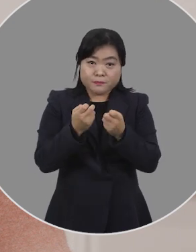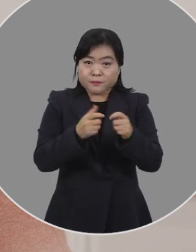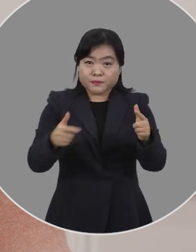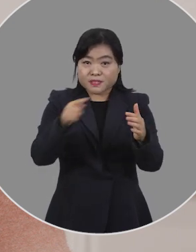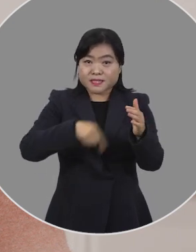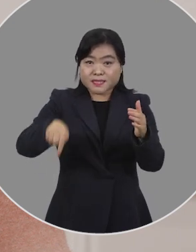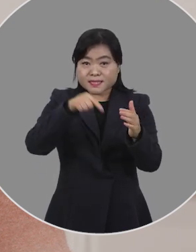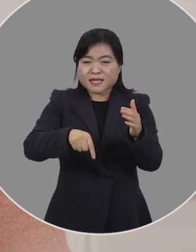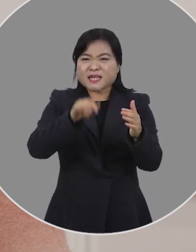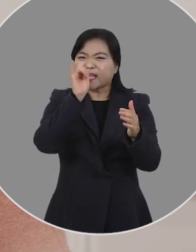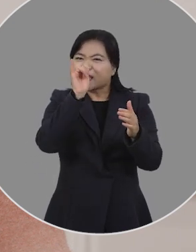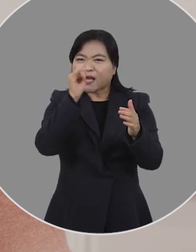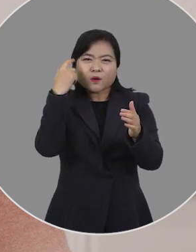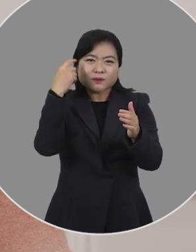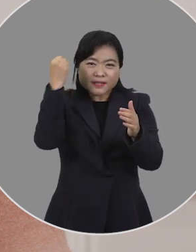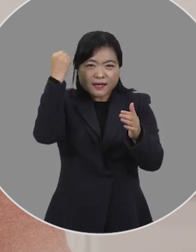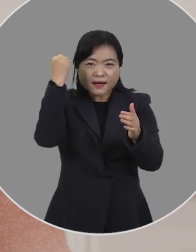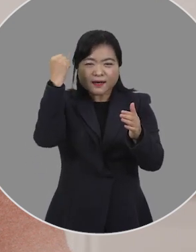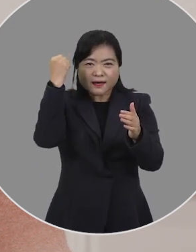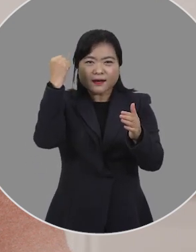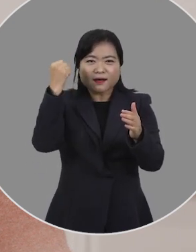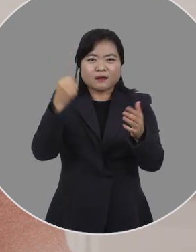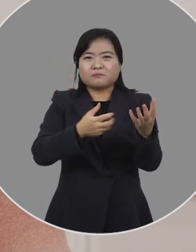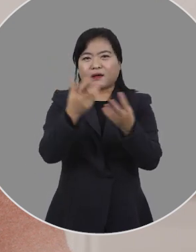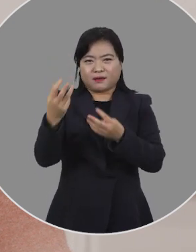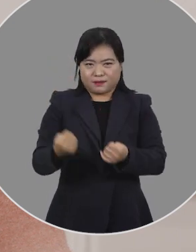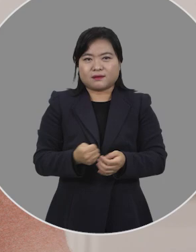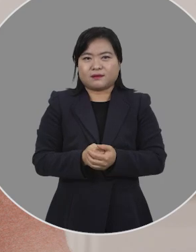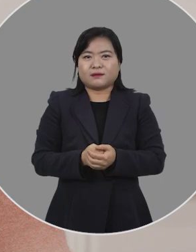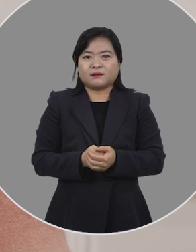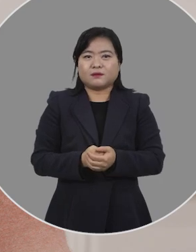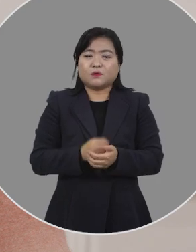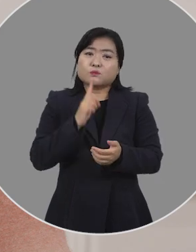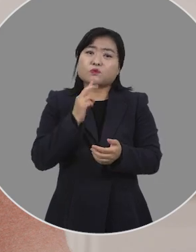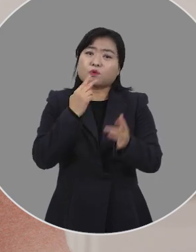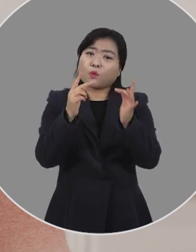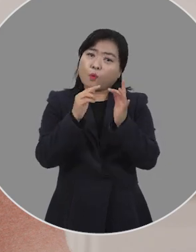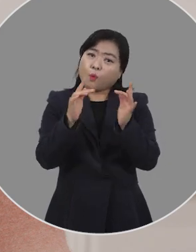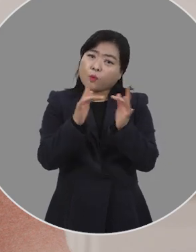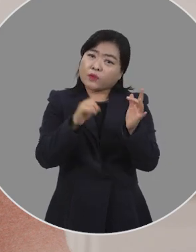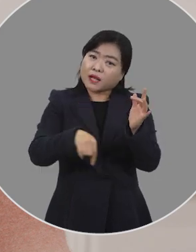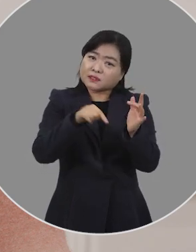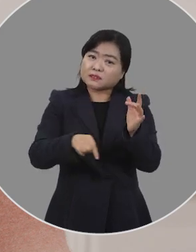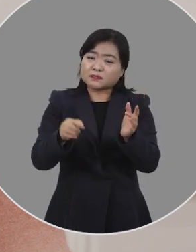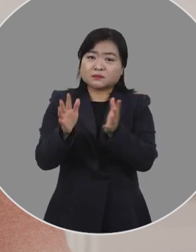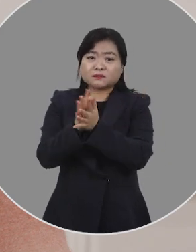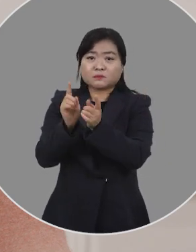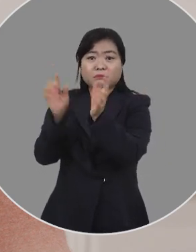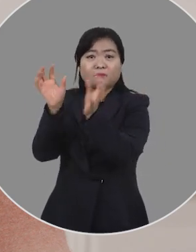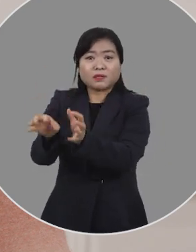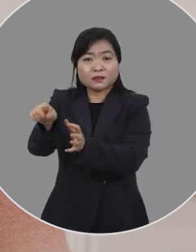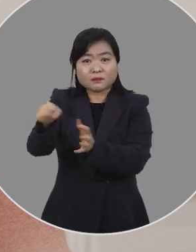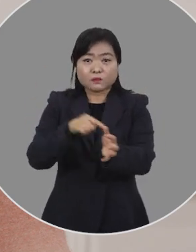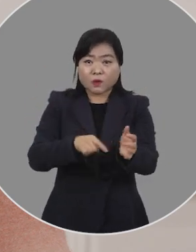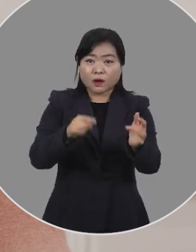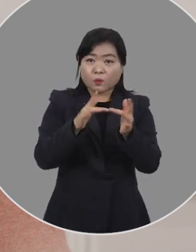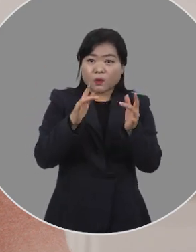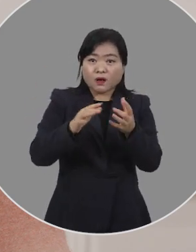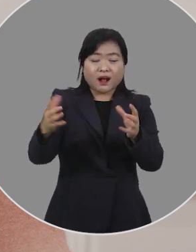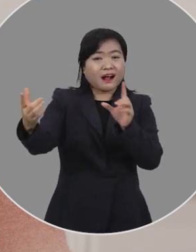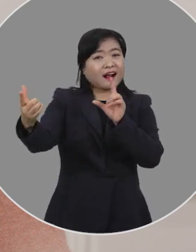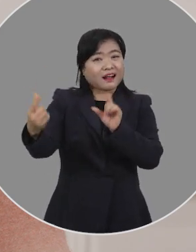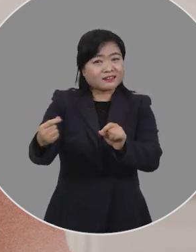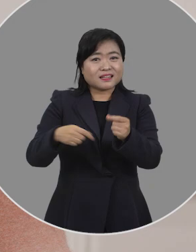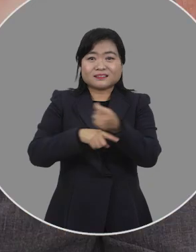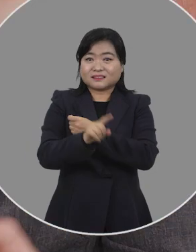같은 것들이 적용되는 걸로 생각하는 경향이 많이 있거든요. 근데 물론 온라인이 오프라인하고 같다라는 얘기를 하는